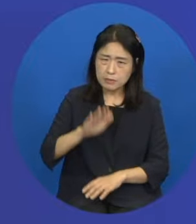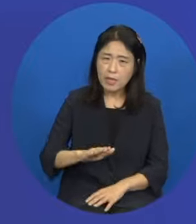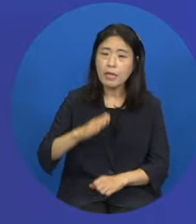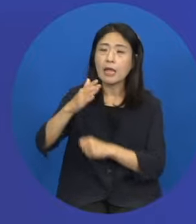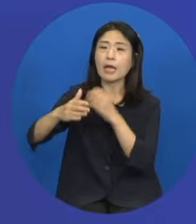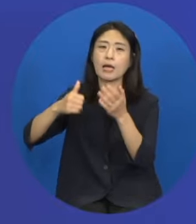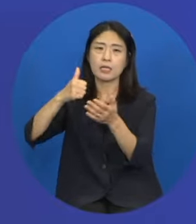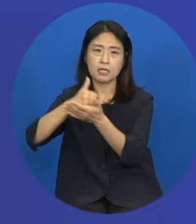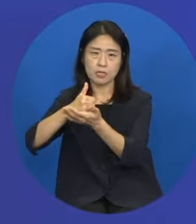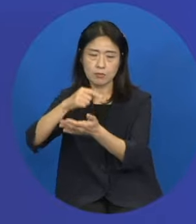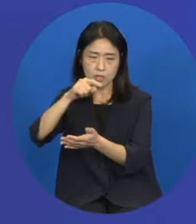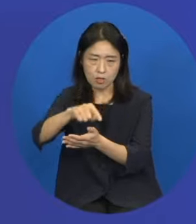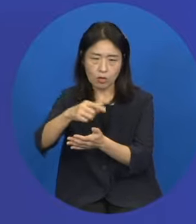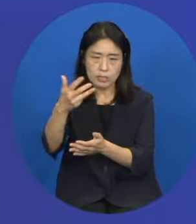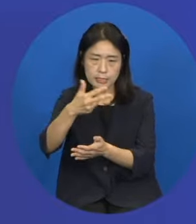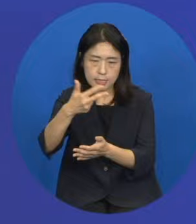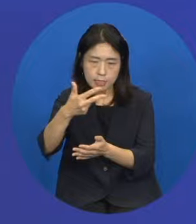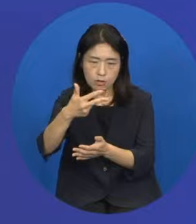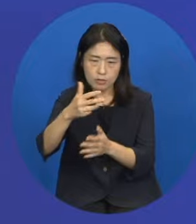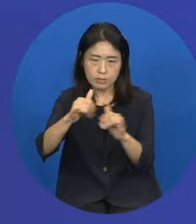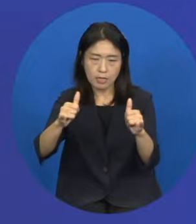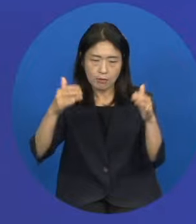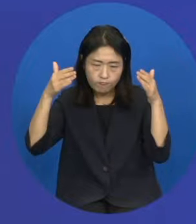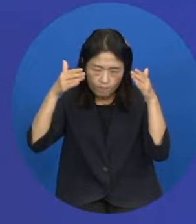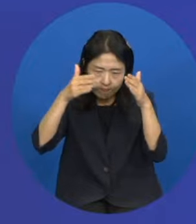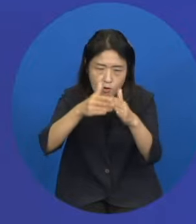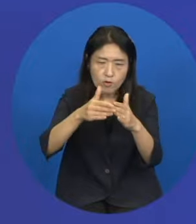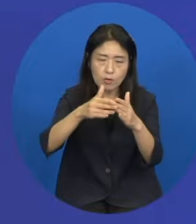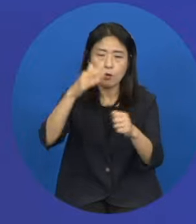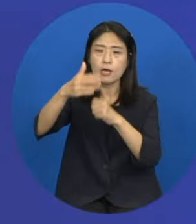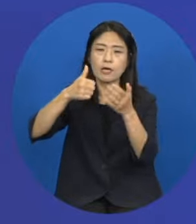그들을 통해서도 하나님의 뜻을 이루신다는 뜻입니다.